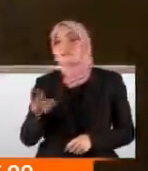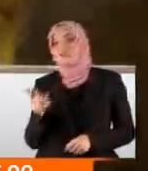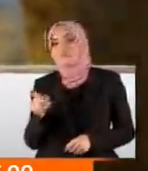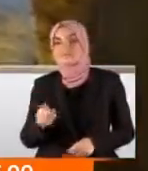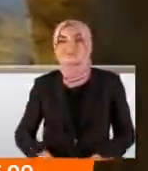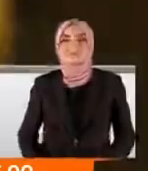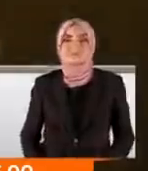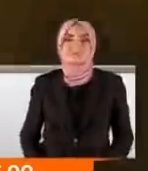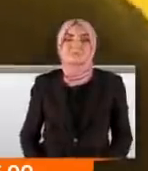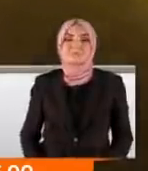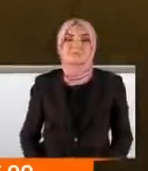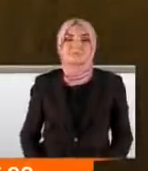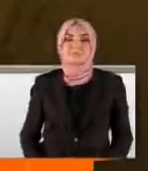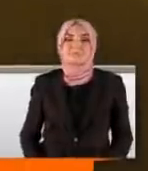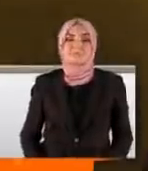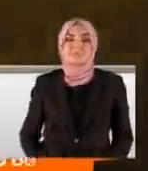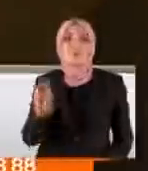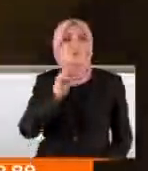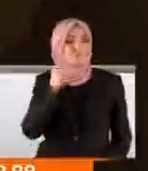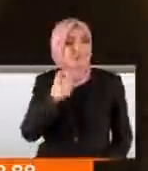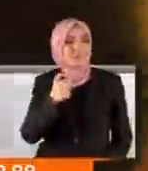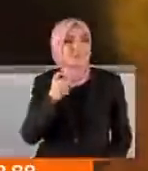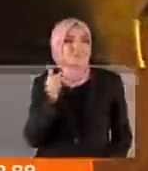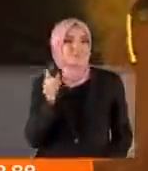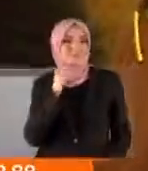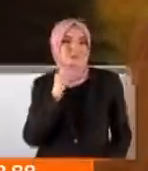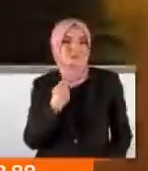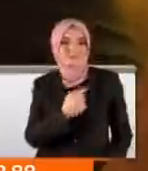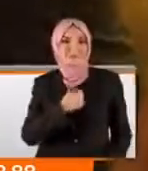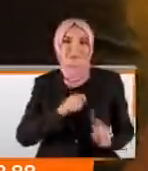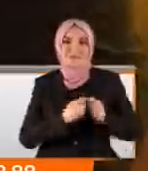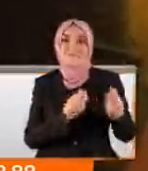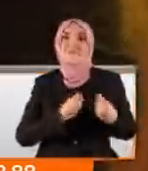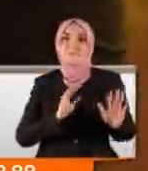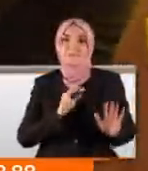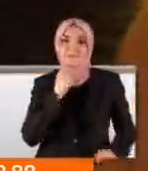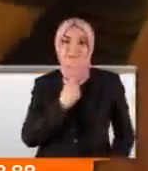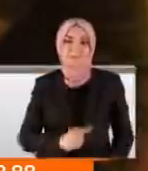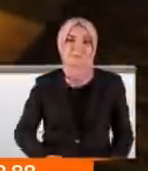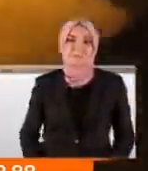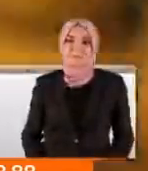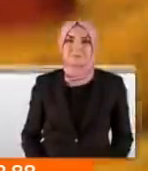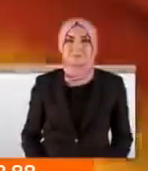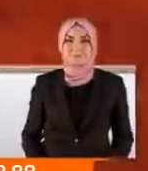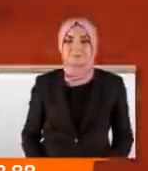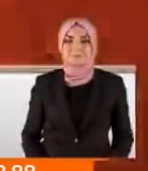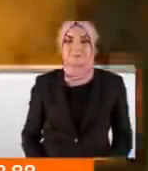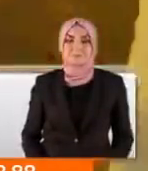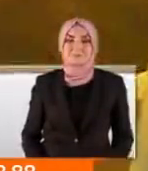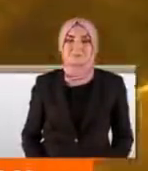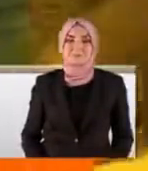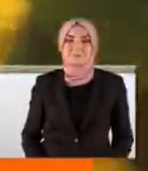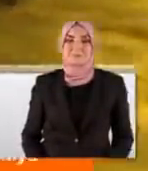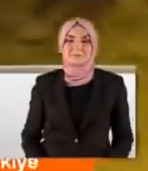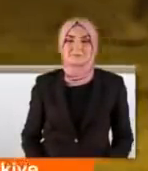Hadi, tamam sen. Ayhan abi 36 olsun. 36. Beni de kırma. Hadi. Hayırlı uğurlu olsun. 35 dedim bacı. Hadi. Hadi.